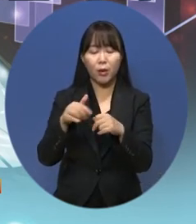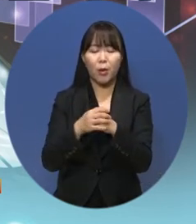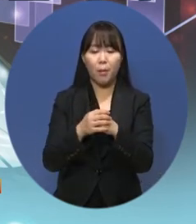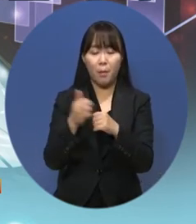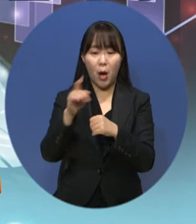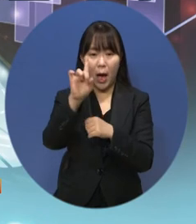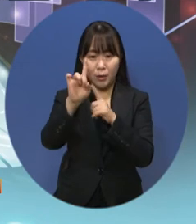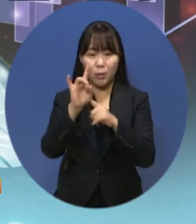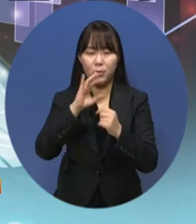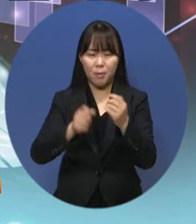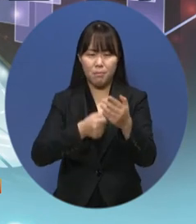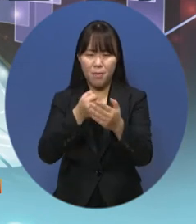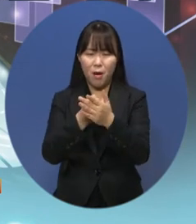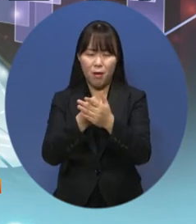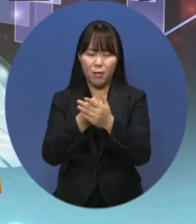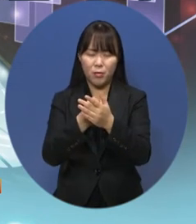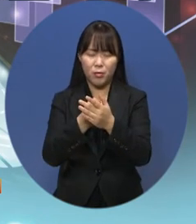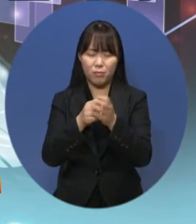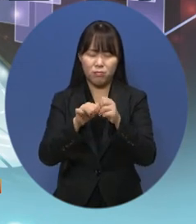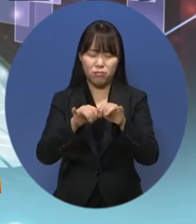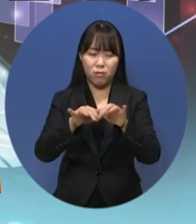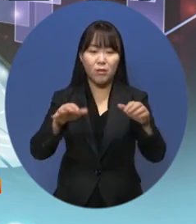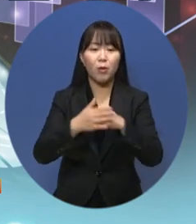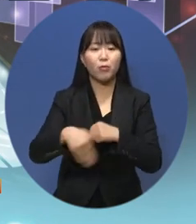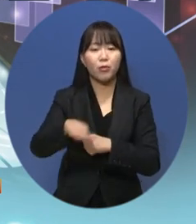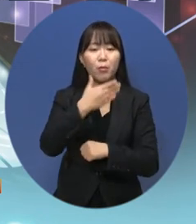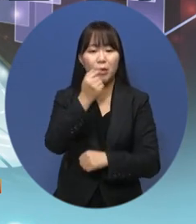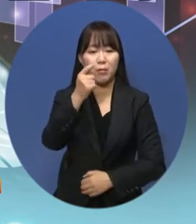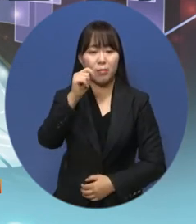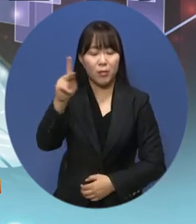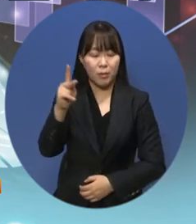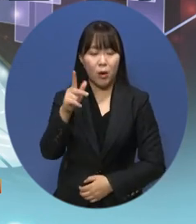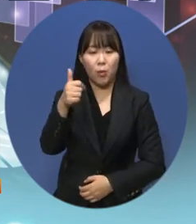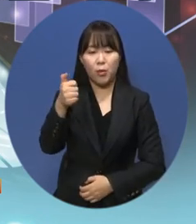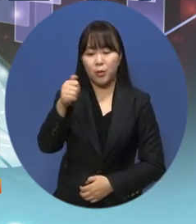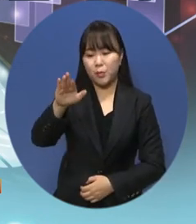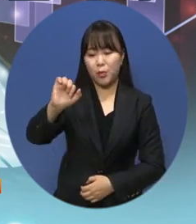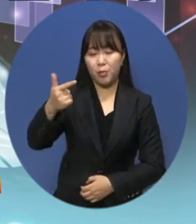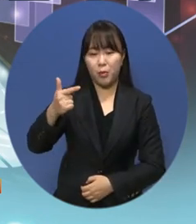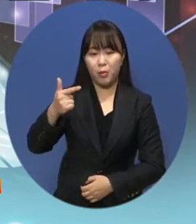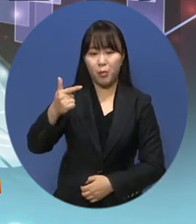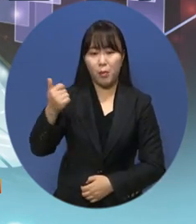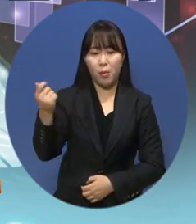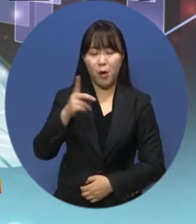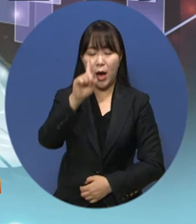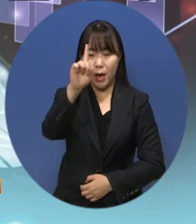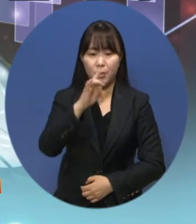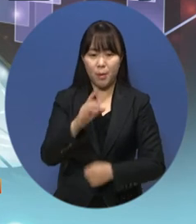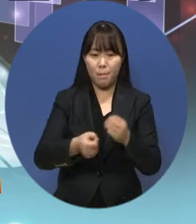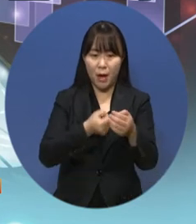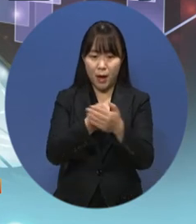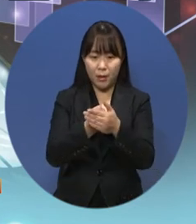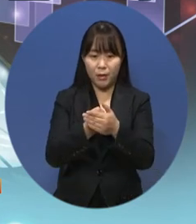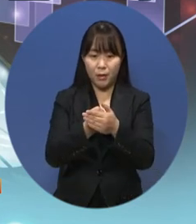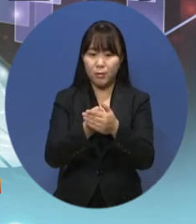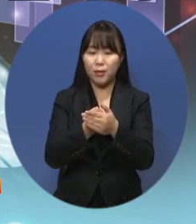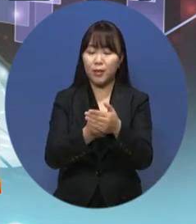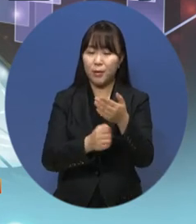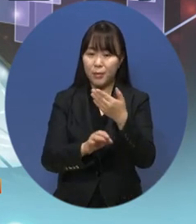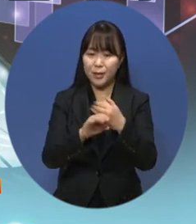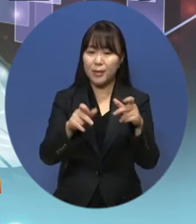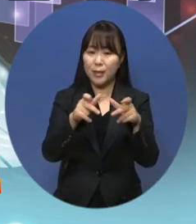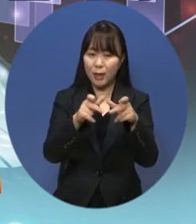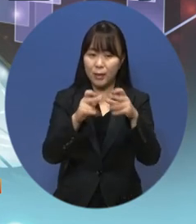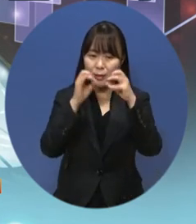봇물처럼 올라와 복지 tv 를 55번 고정 채널로 보게 되면